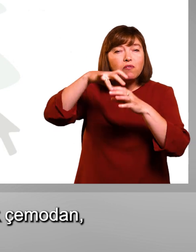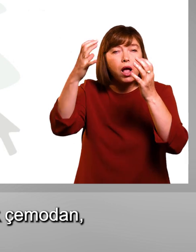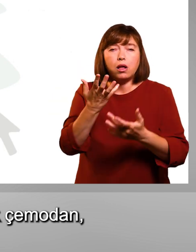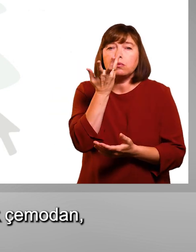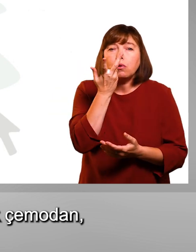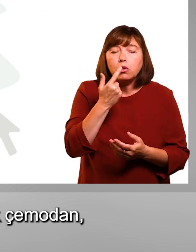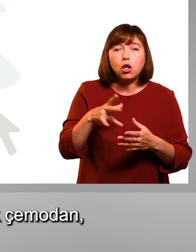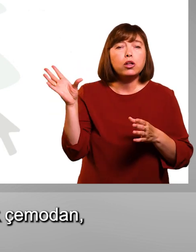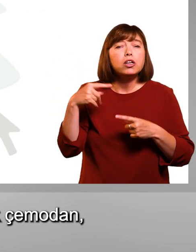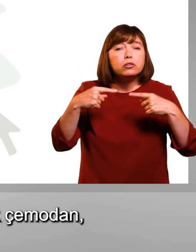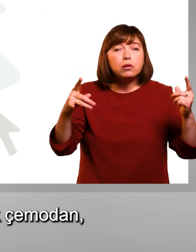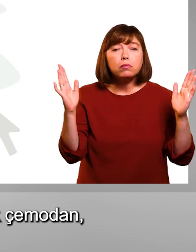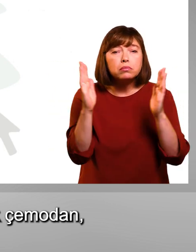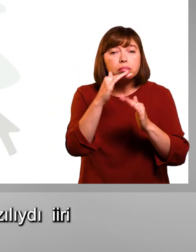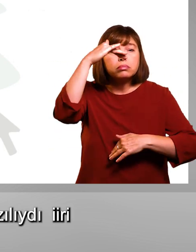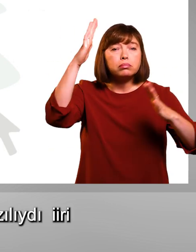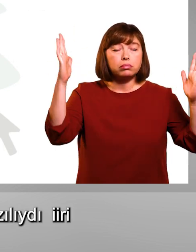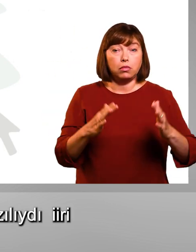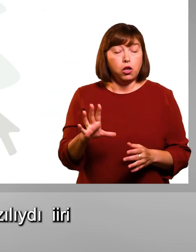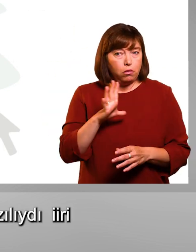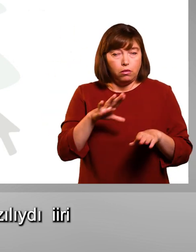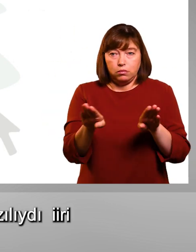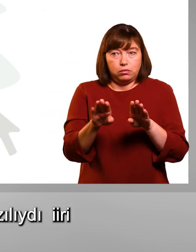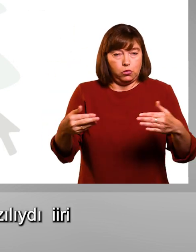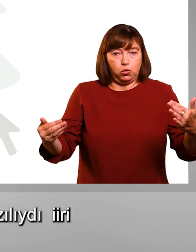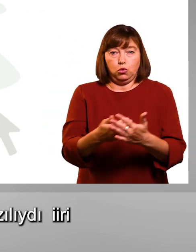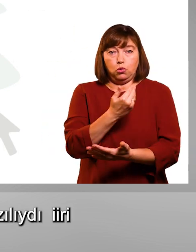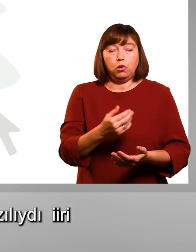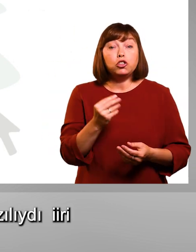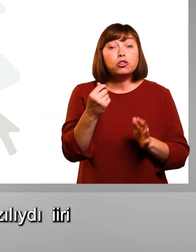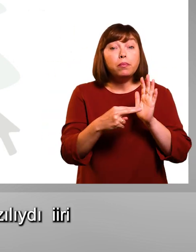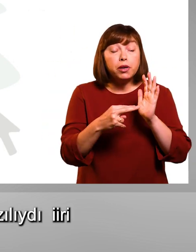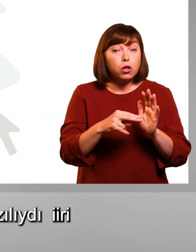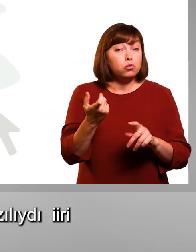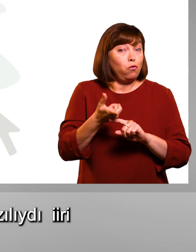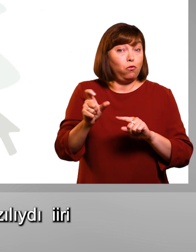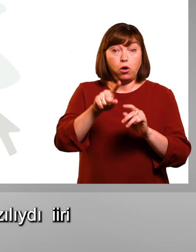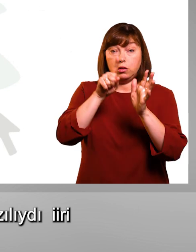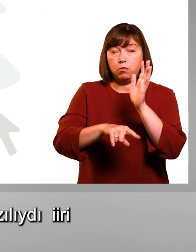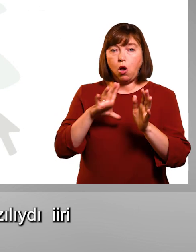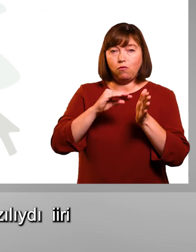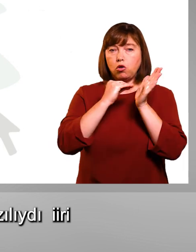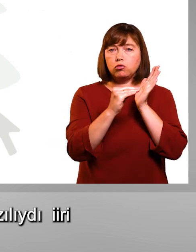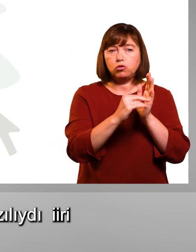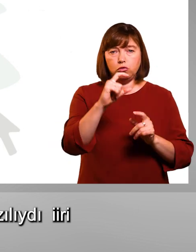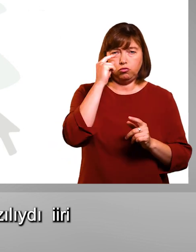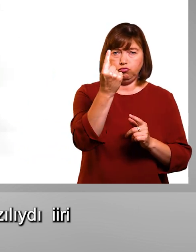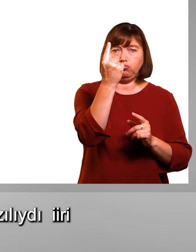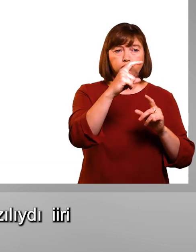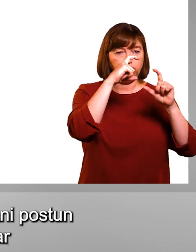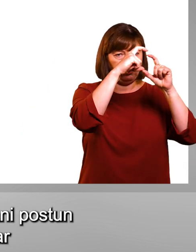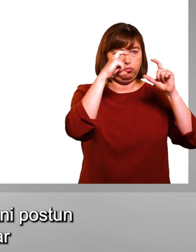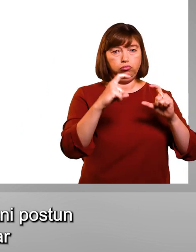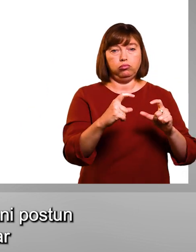toate culorile și toate dimensiunile și păreau nou-nouțe, iar prețul lor foarte mic era scris cu cifre mari de o